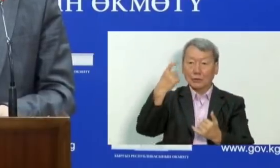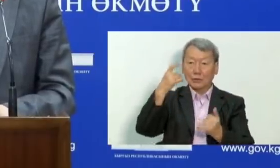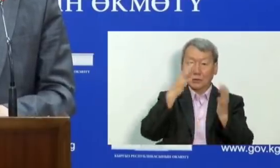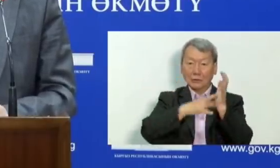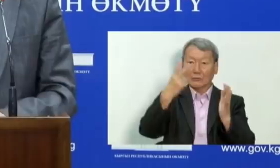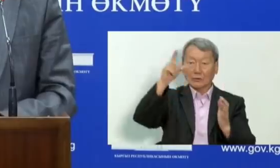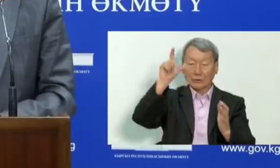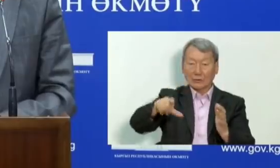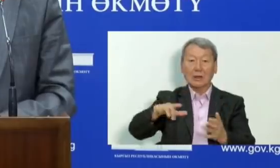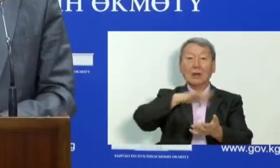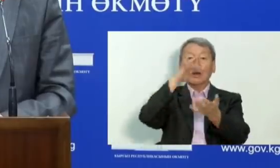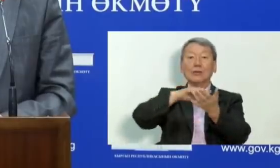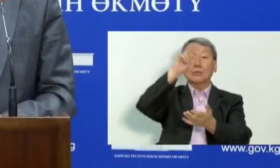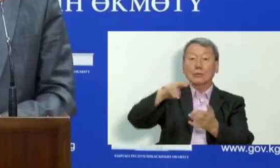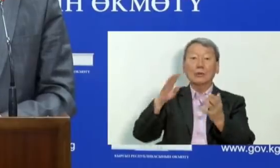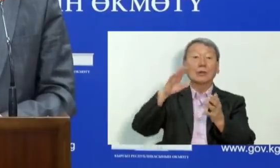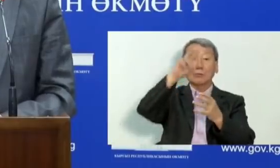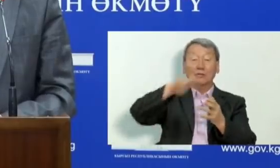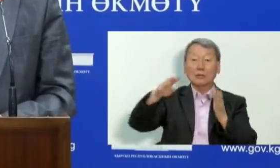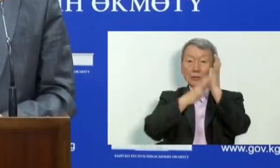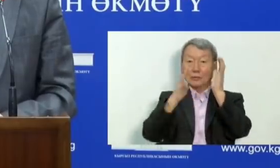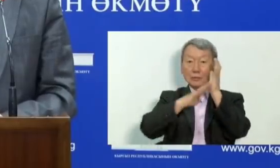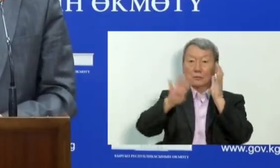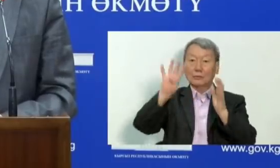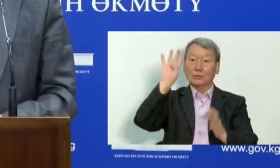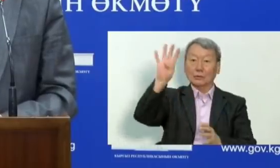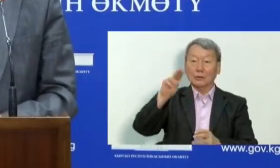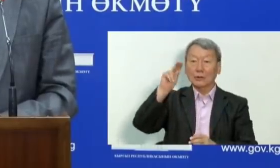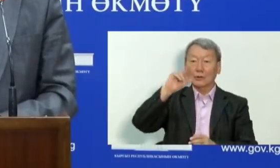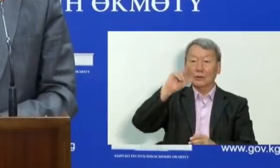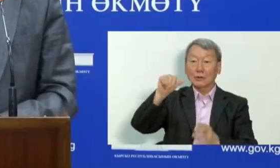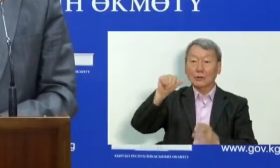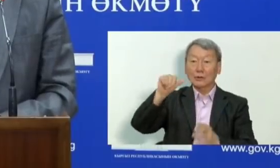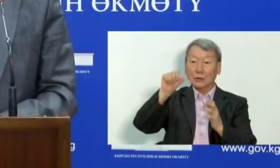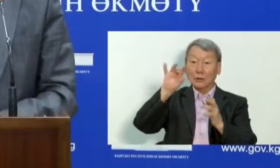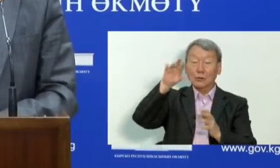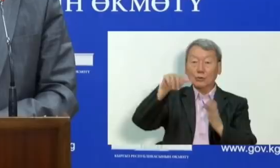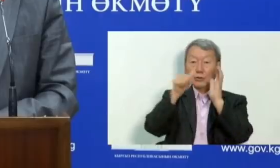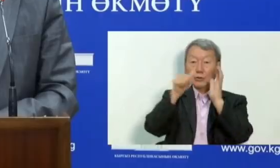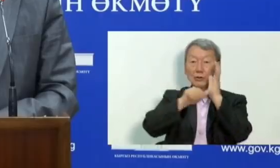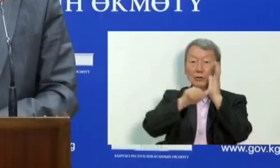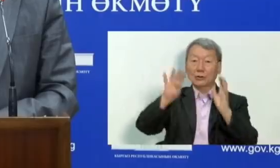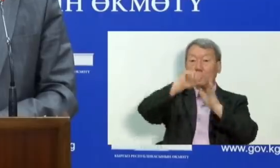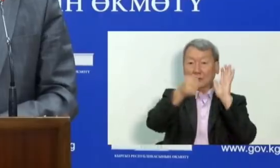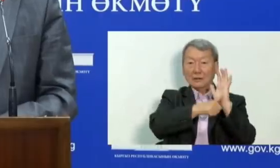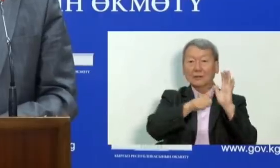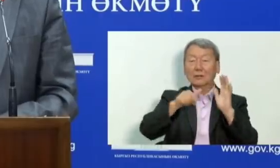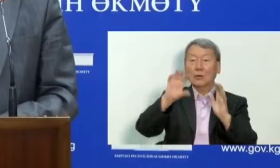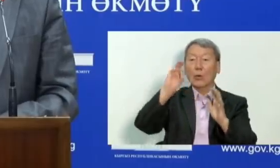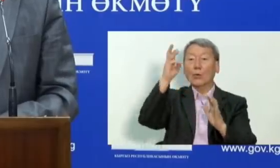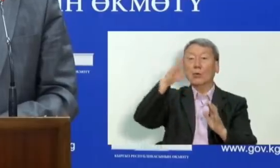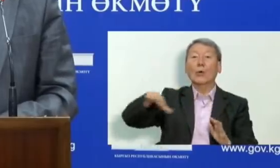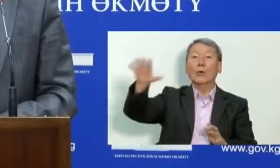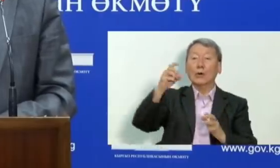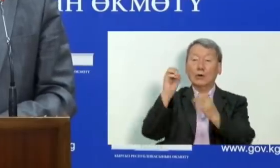мына бүгүнкү күндө Бишкек шаарында 94, Чүй областында 62, Ош шаарында 16, Ош